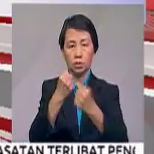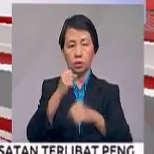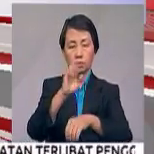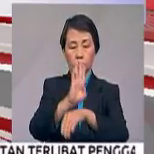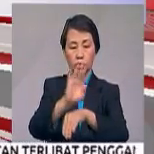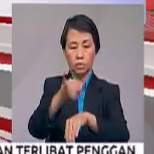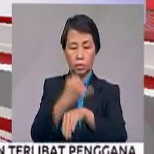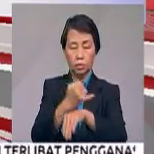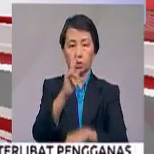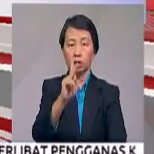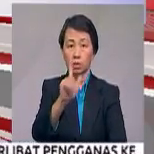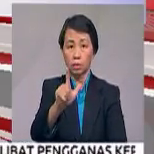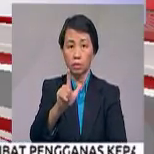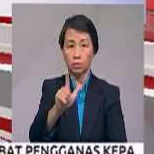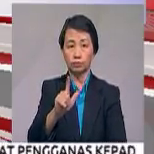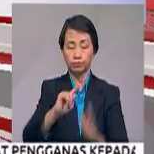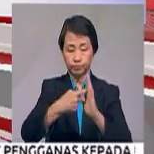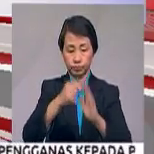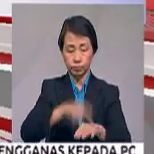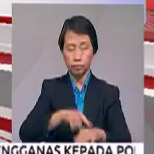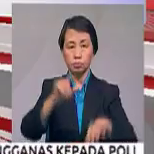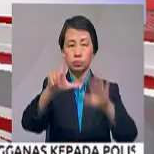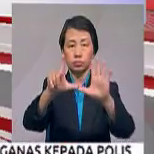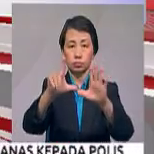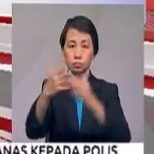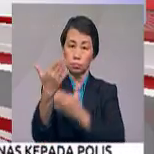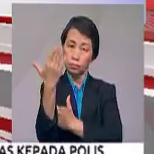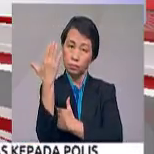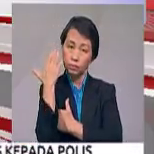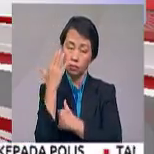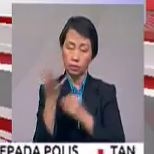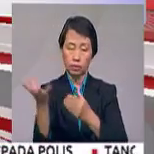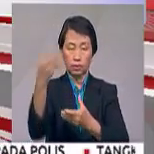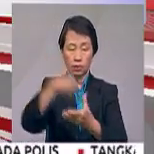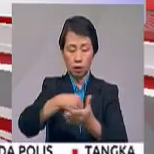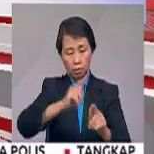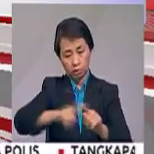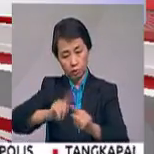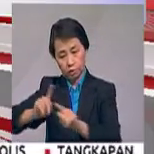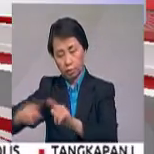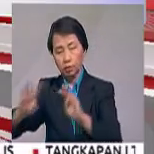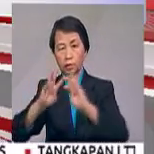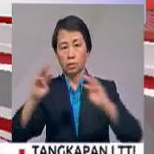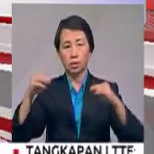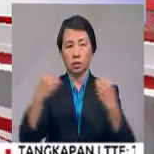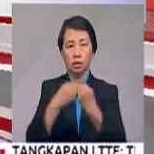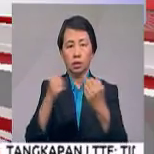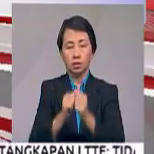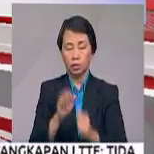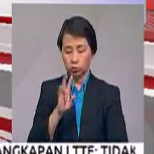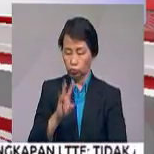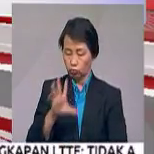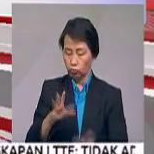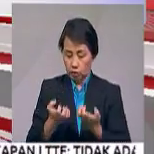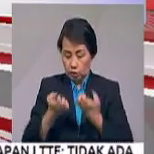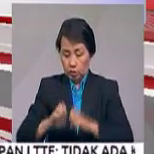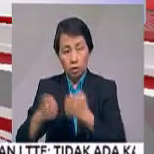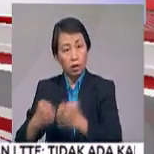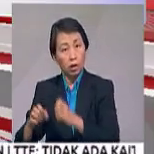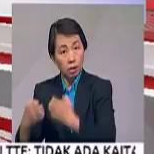Kuala Lumpur. Acara bermula seawal jam 7 pagi itu disertai pelbagai lapisan masyarakat dengan 75 acara